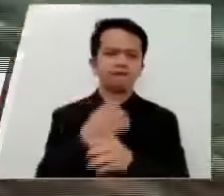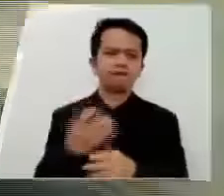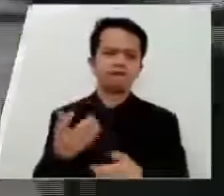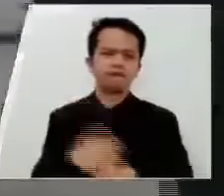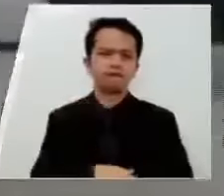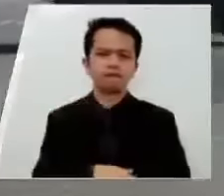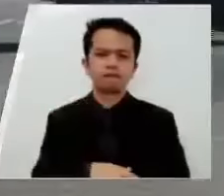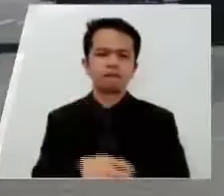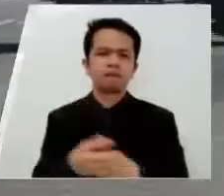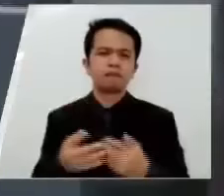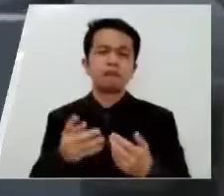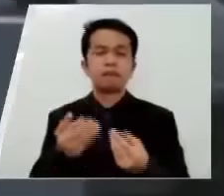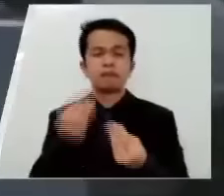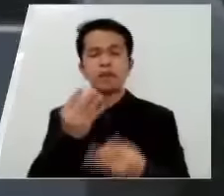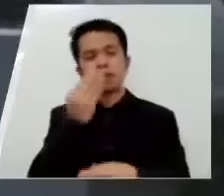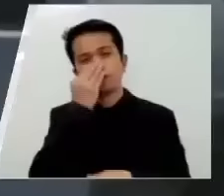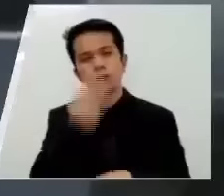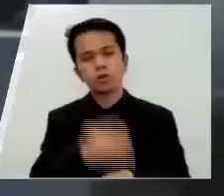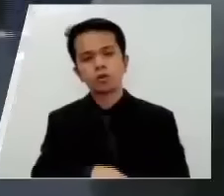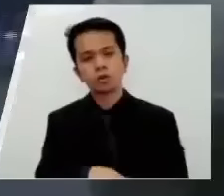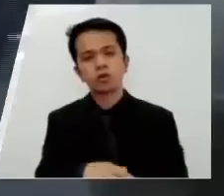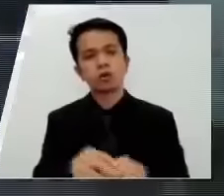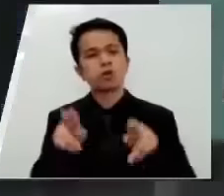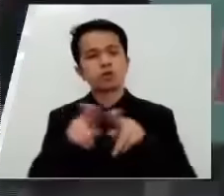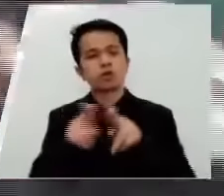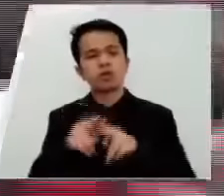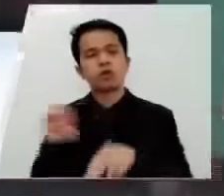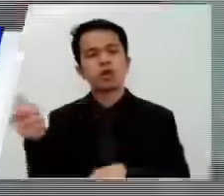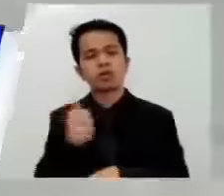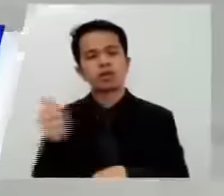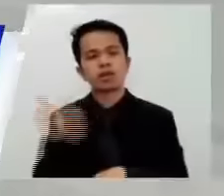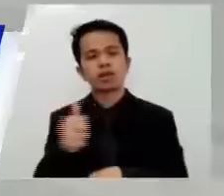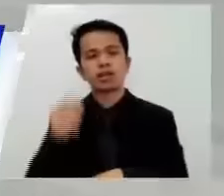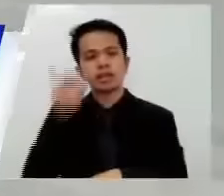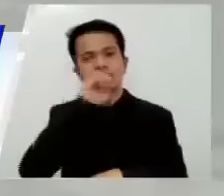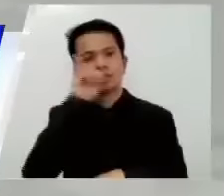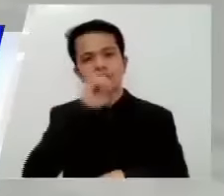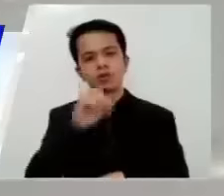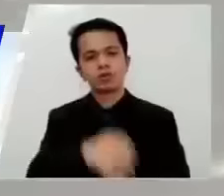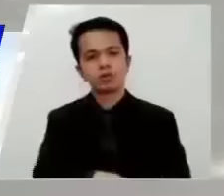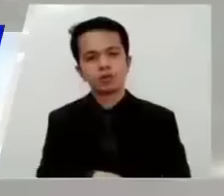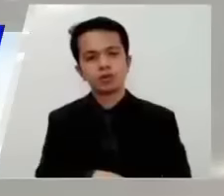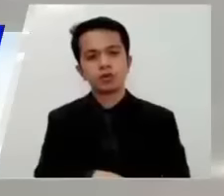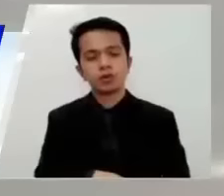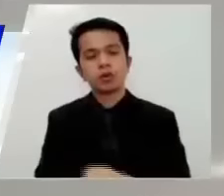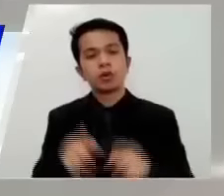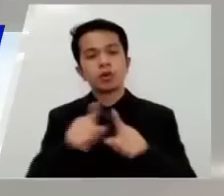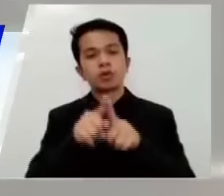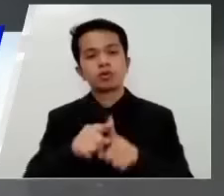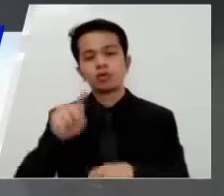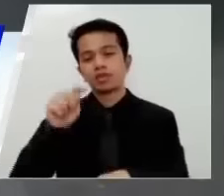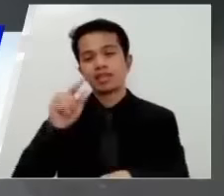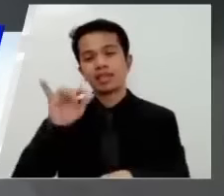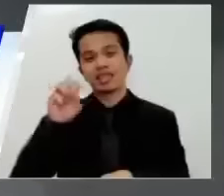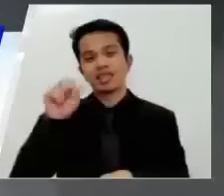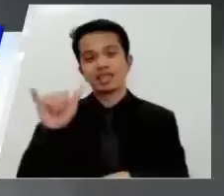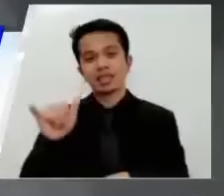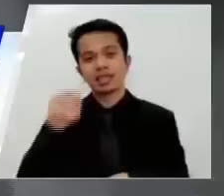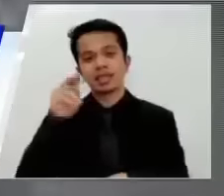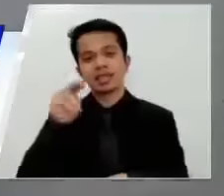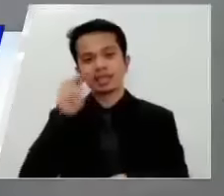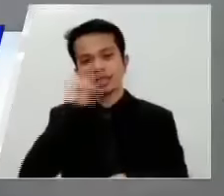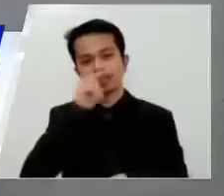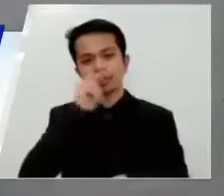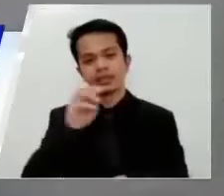po. Normal din ang transportasyon sa Iloilo City. Gayun din sa Talisay, Negros Occidental. Kahit pa